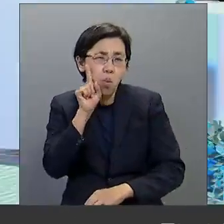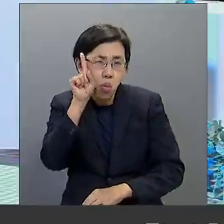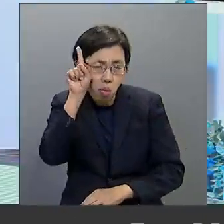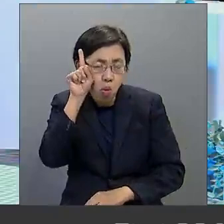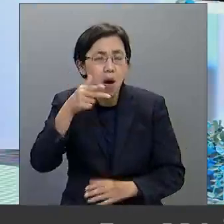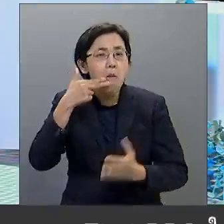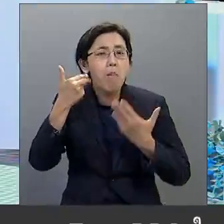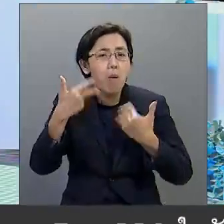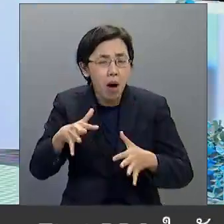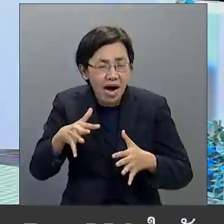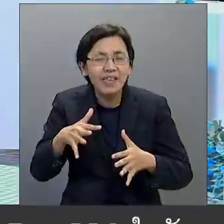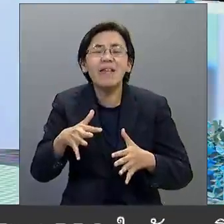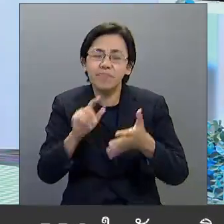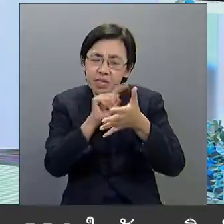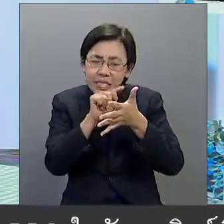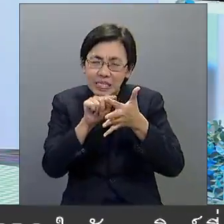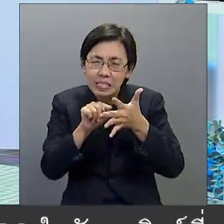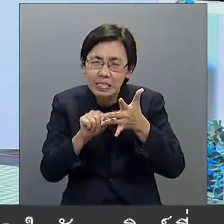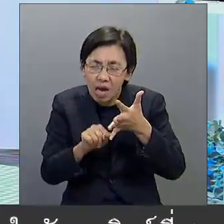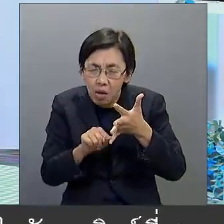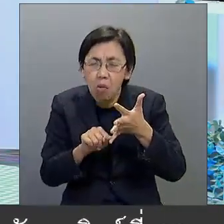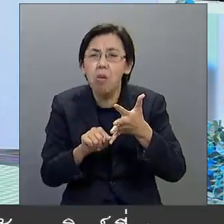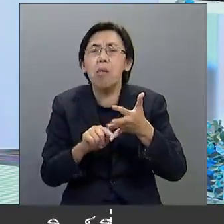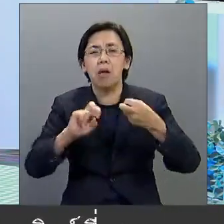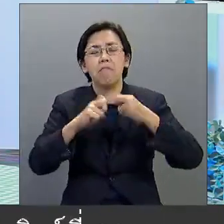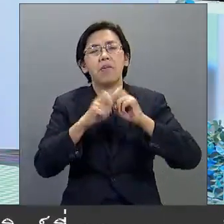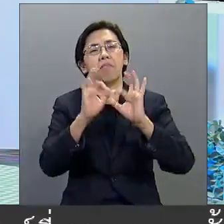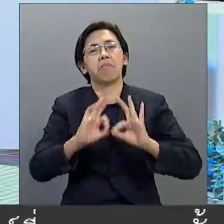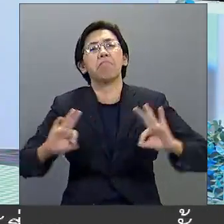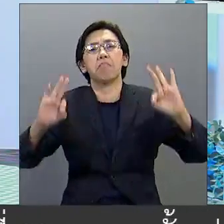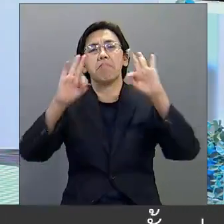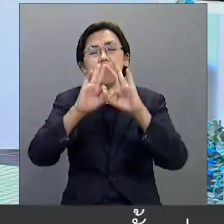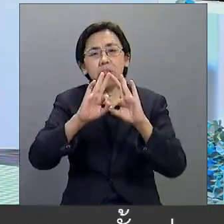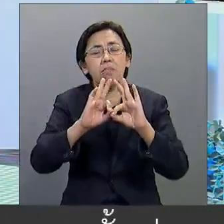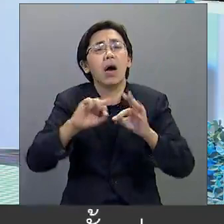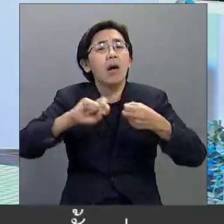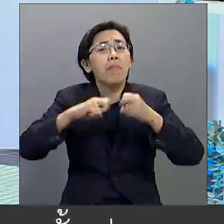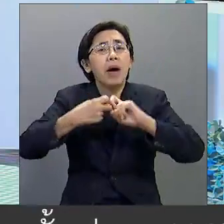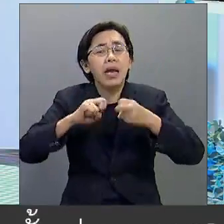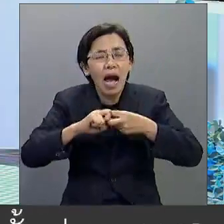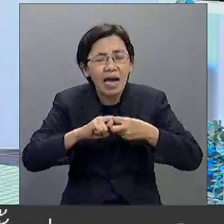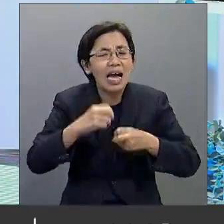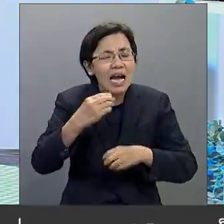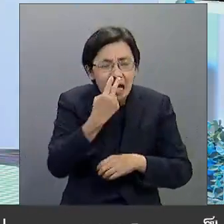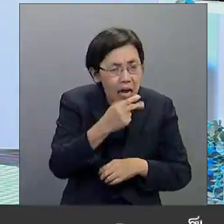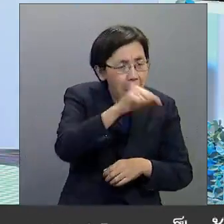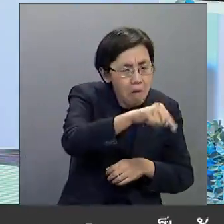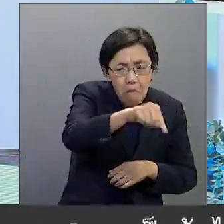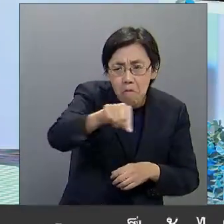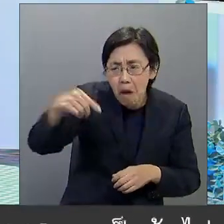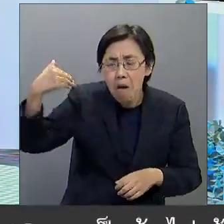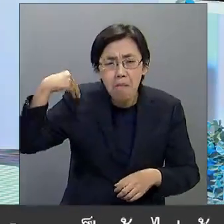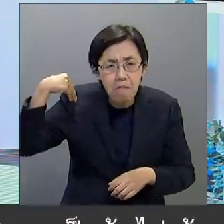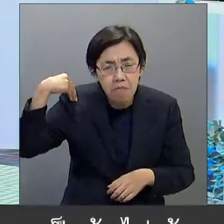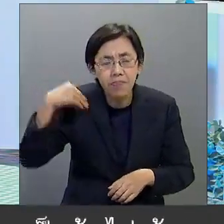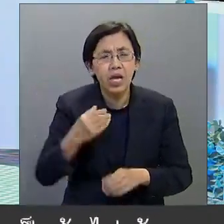หวานนะครับล้วนแล้วแต่เป็นปัจจัยที่สำคัญซึ่งส่วนใหญ่แล้วเนี่ยก็จะมีปัญหาเหล่านี้ทุกครอบครัวนะครับแล้วเนี่ยเรื่องของอาห